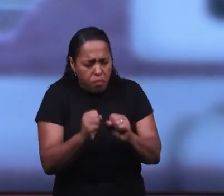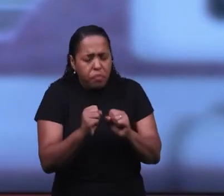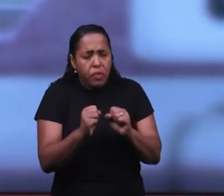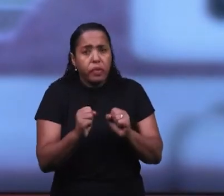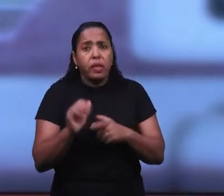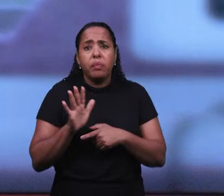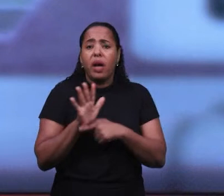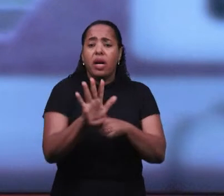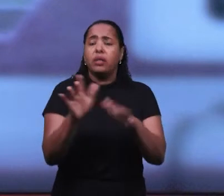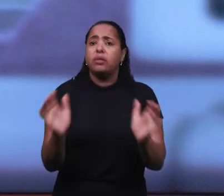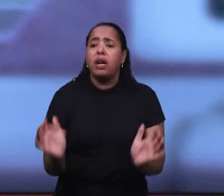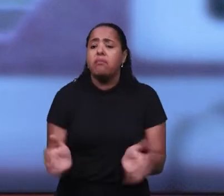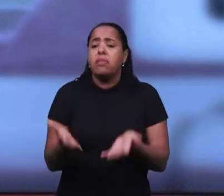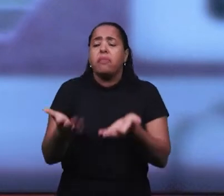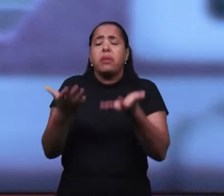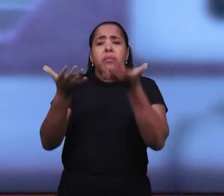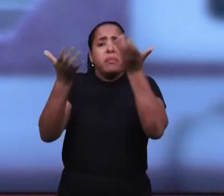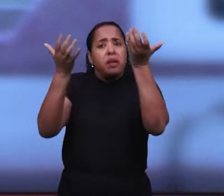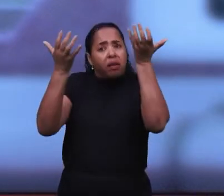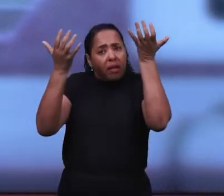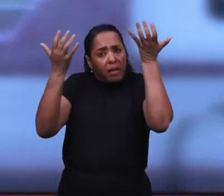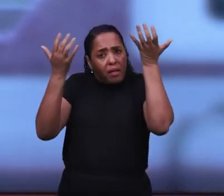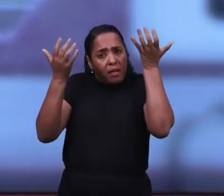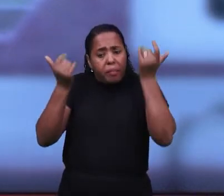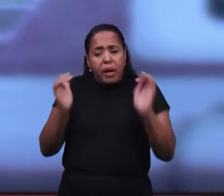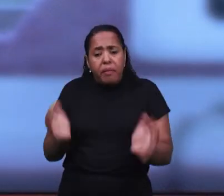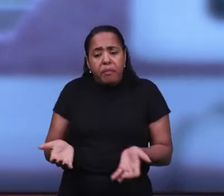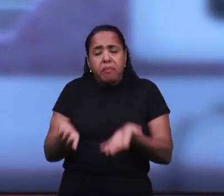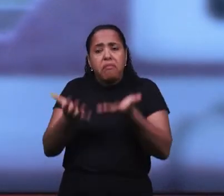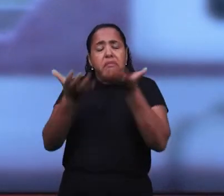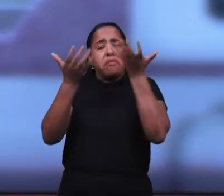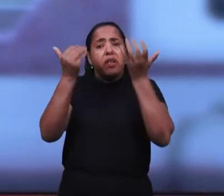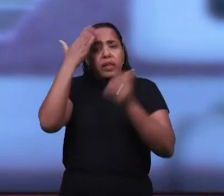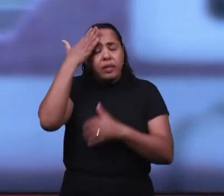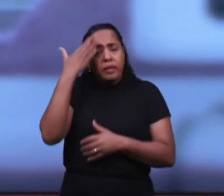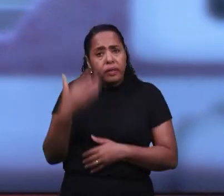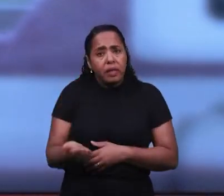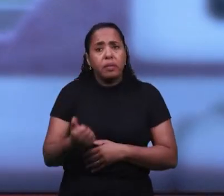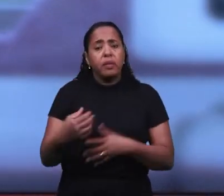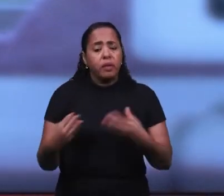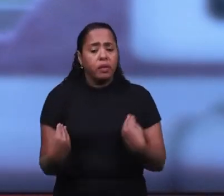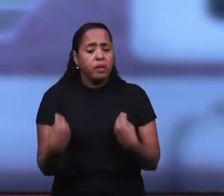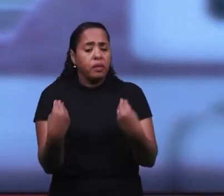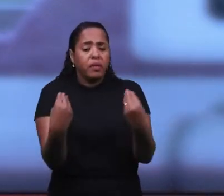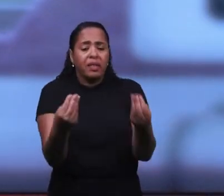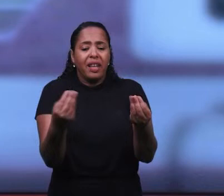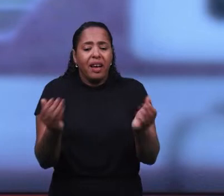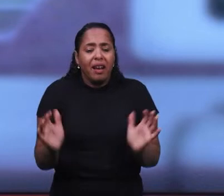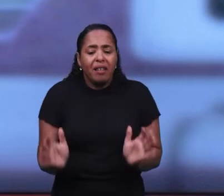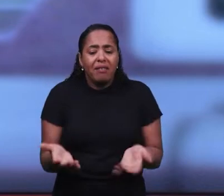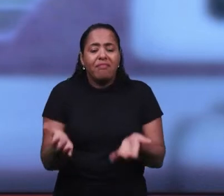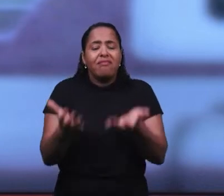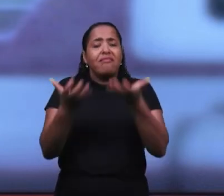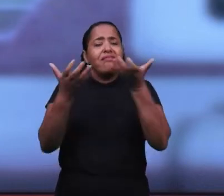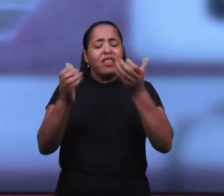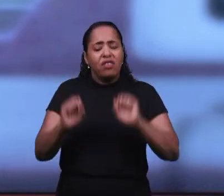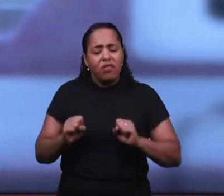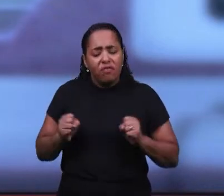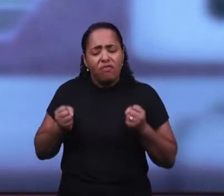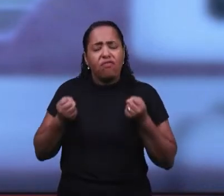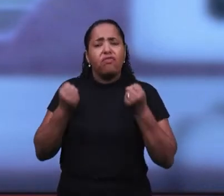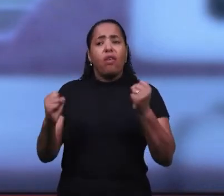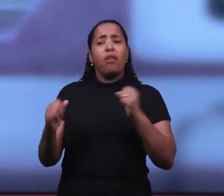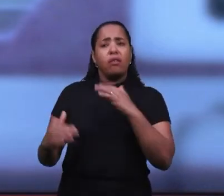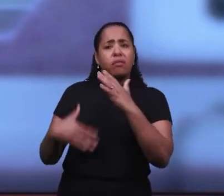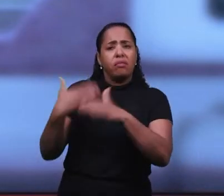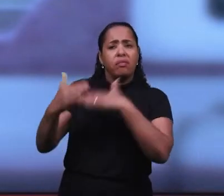peut faire une embrassade, on peut et faire des éloges à nos enfants avec sagesse. Donner, faites un